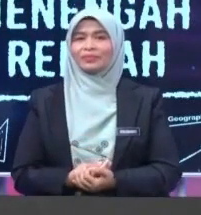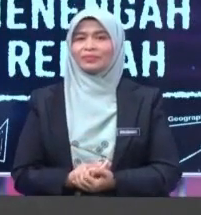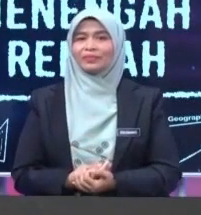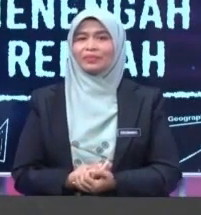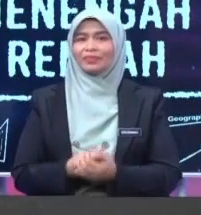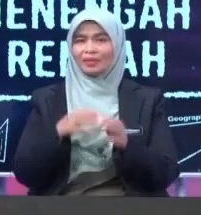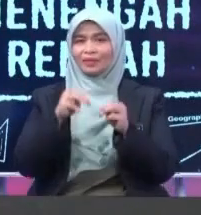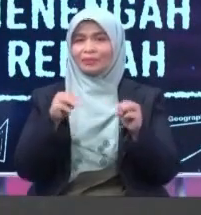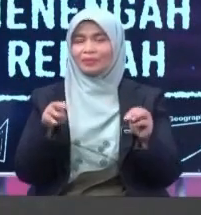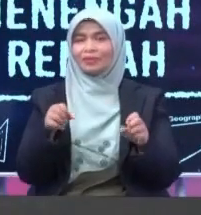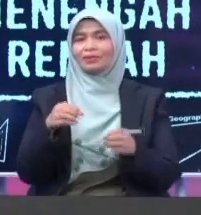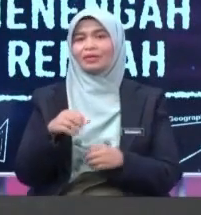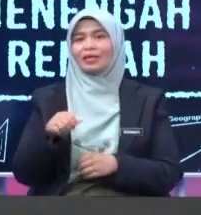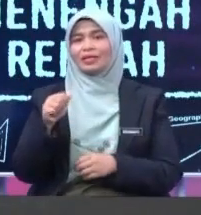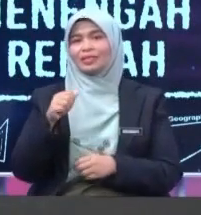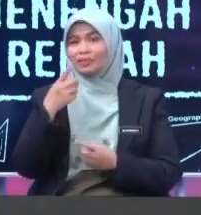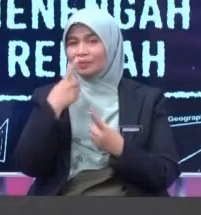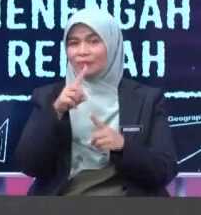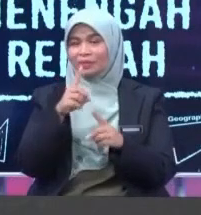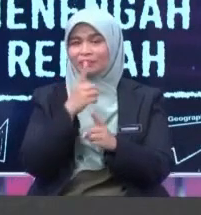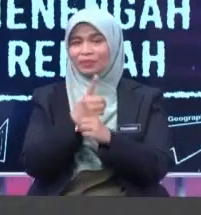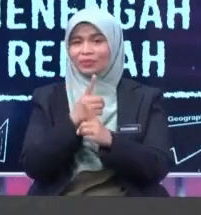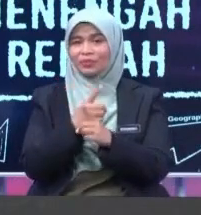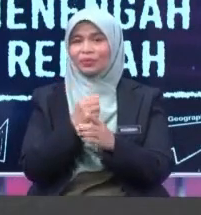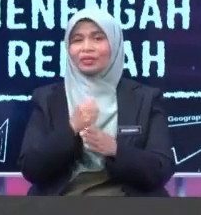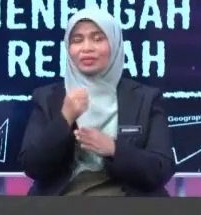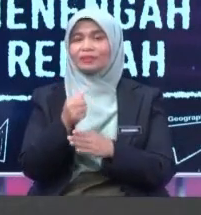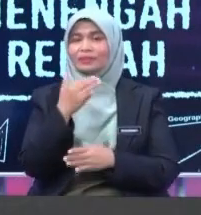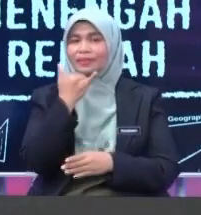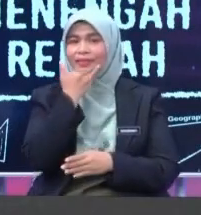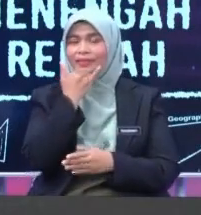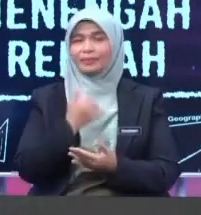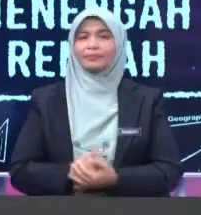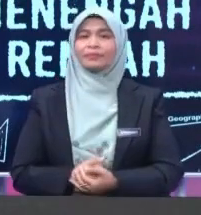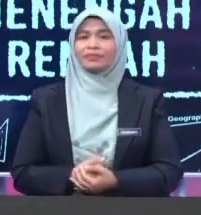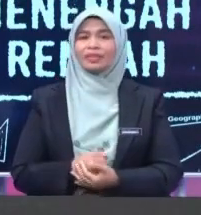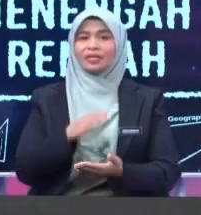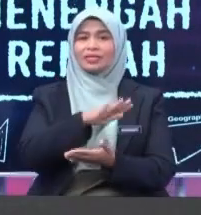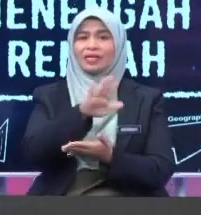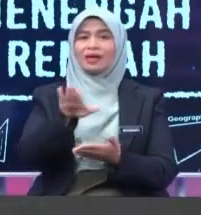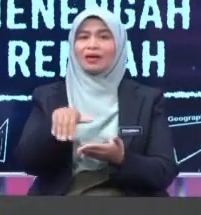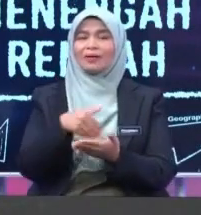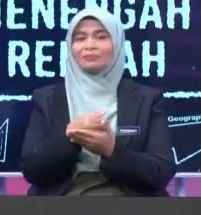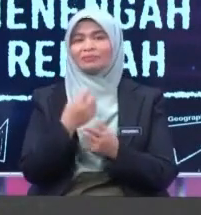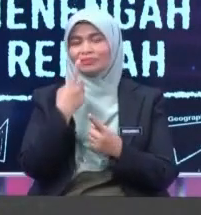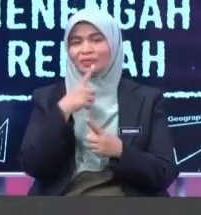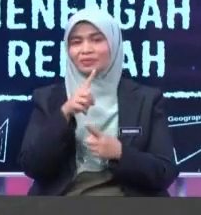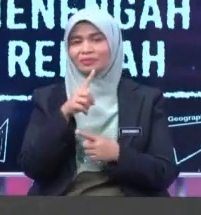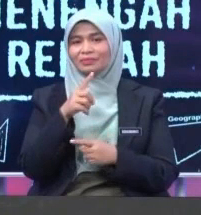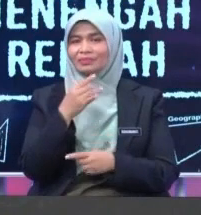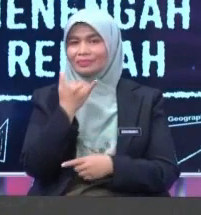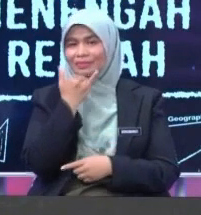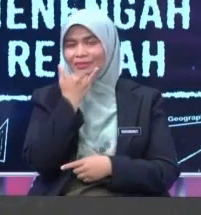Murid-murid boleh angkat jawapan. Betul atau salah? Okey, kalau kita tengok semua menjawab salah. Kita tengok apa